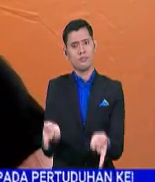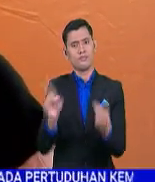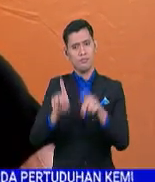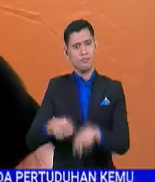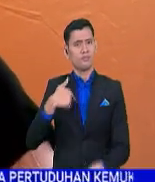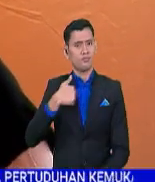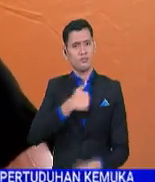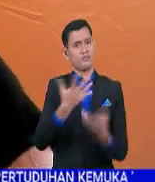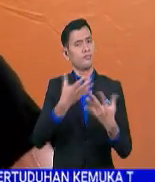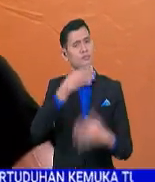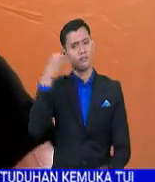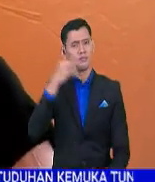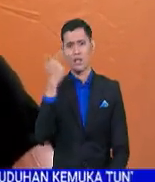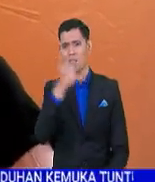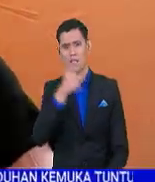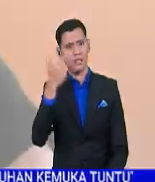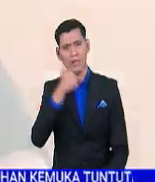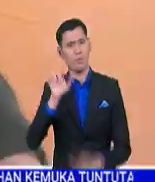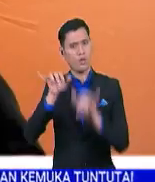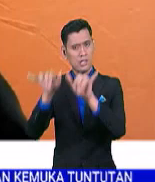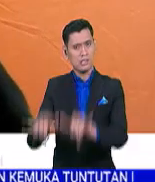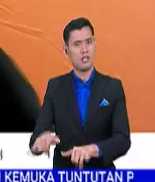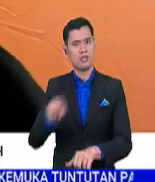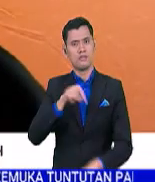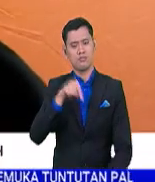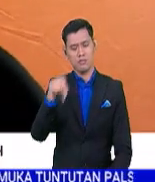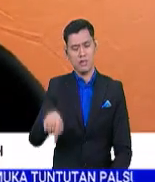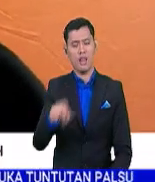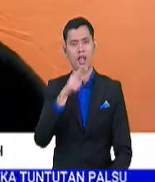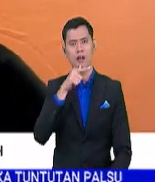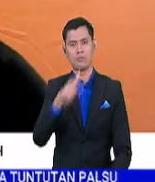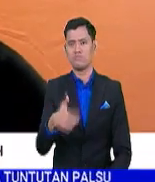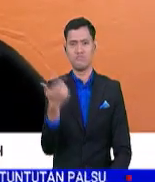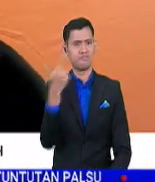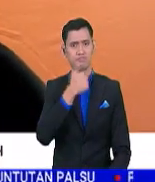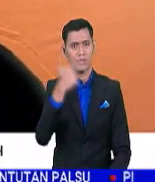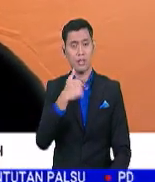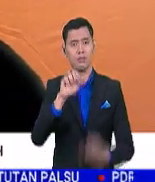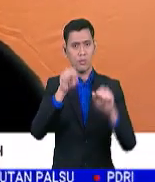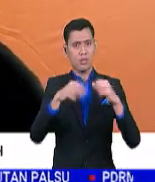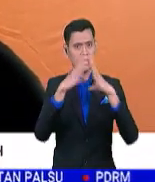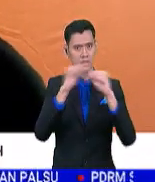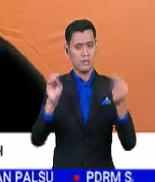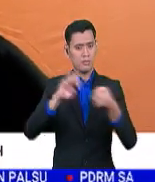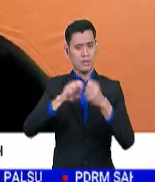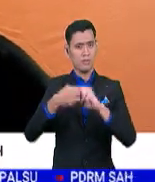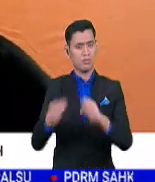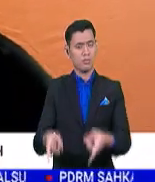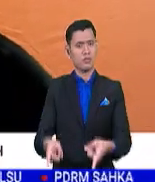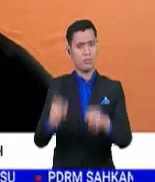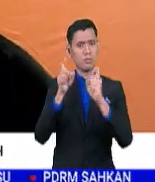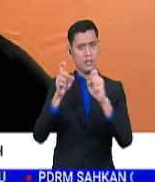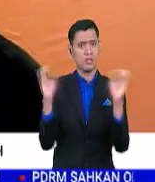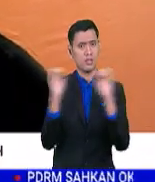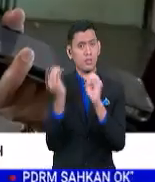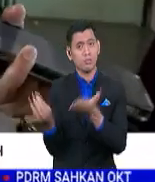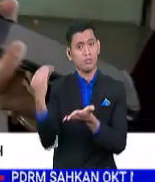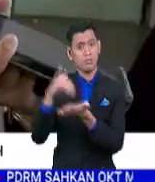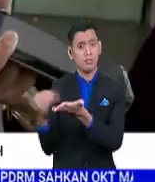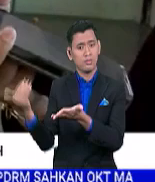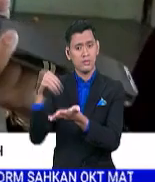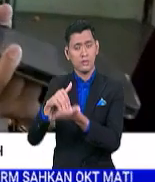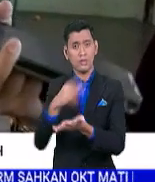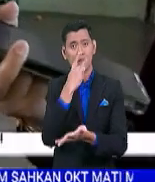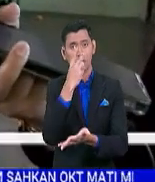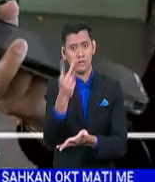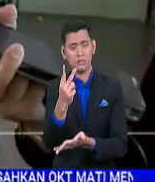nak baliklah. Tak mau duduk sini lama kan. Kami harap benda ni dapat selesai dengan cepatlah dan tak berulang lagi. Tengok asap